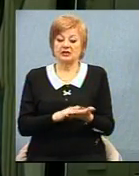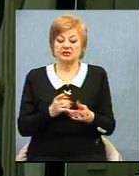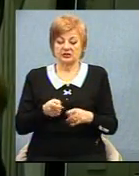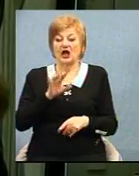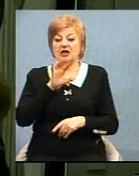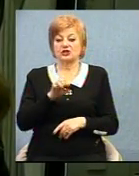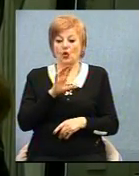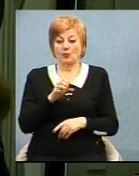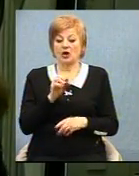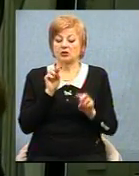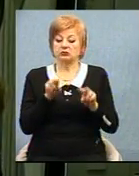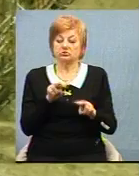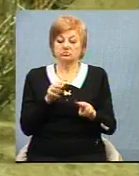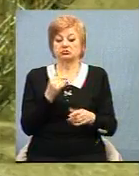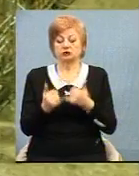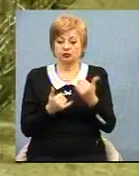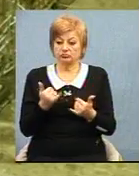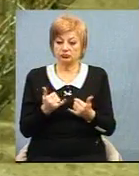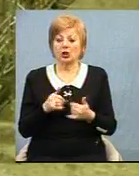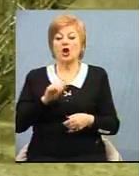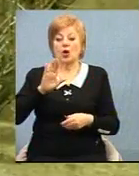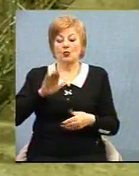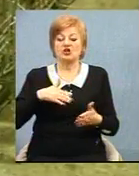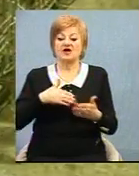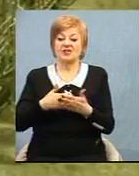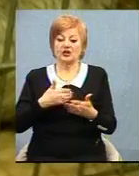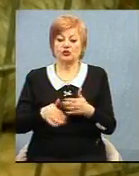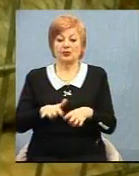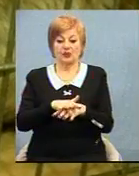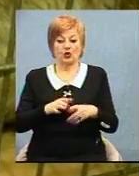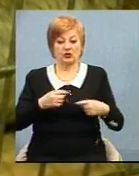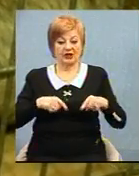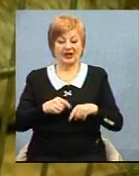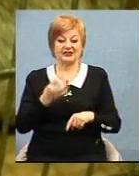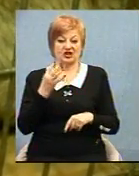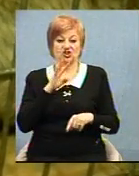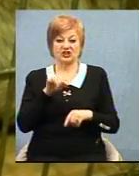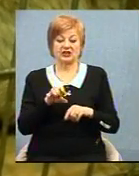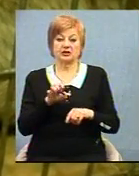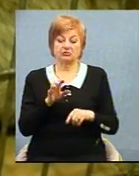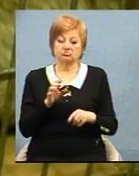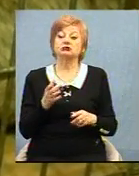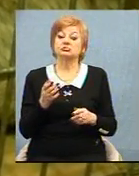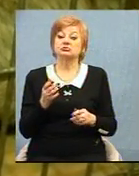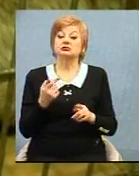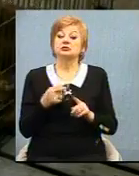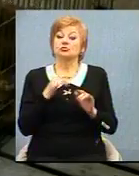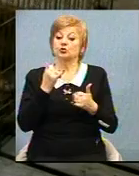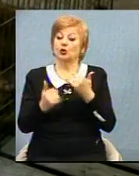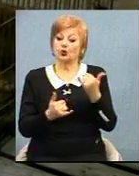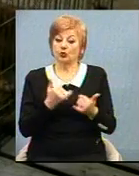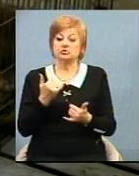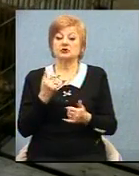животным наблюдать, присматривать. Після волонтерів із міжнародної організації «Чотири лапи» опікуватиметься безпритульними тваринами